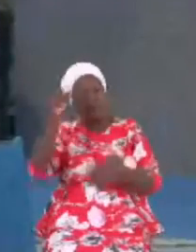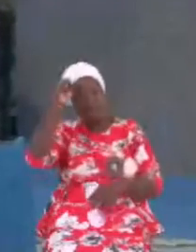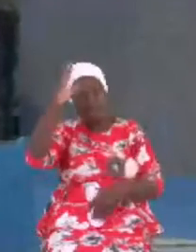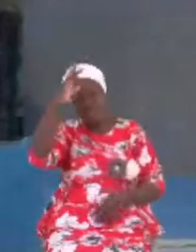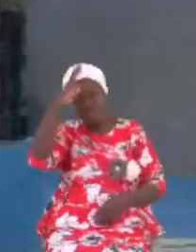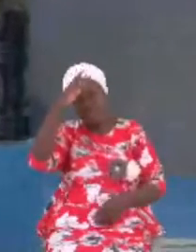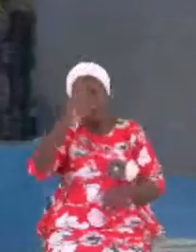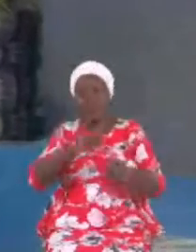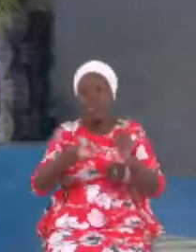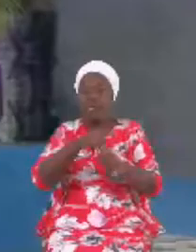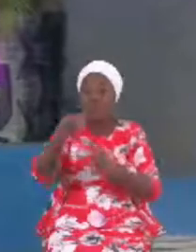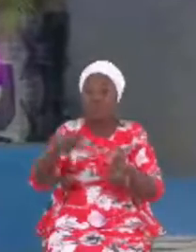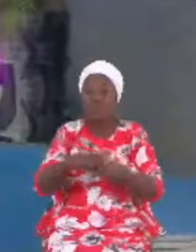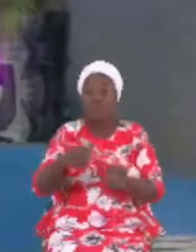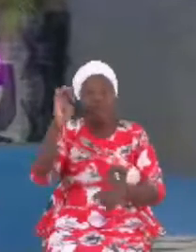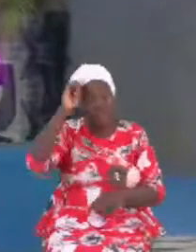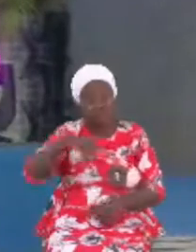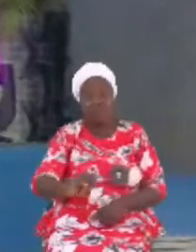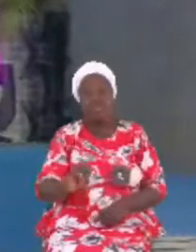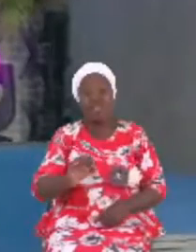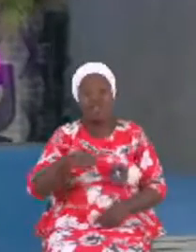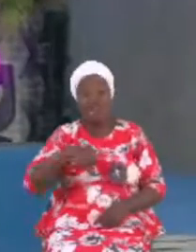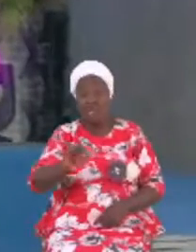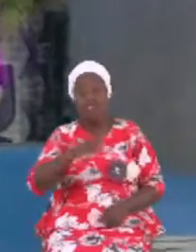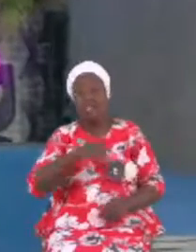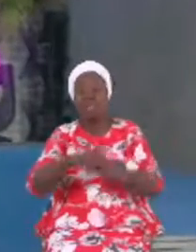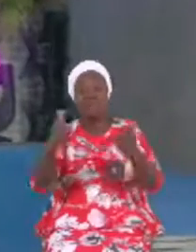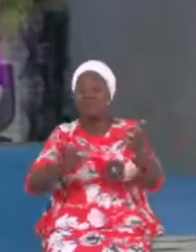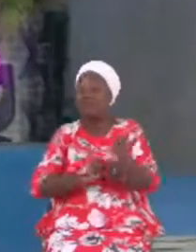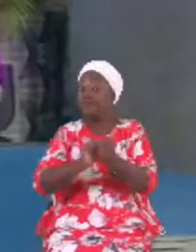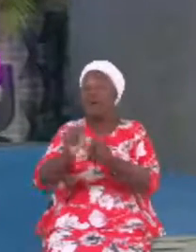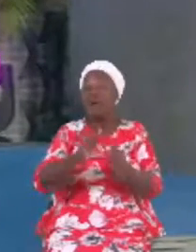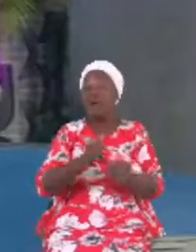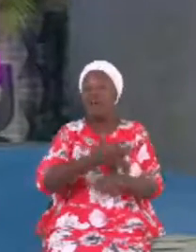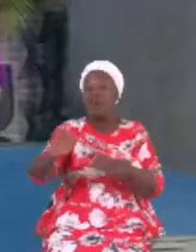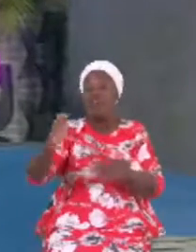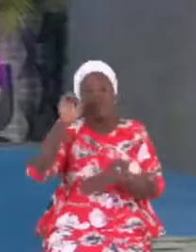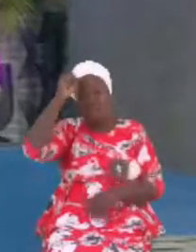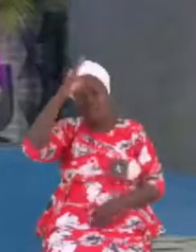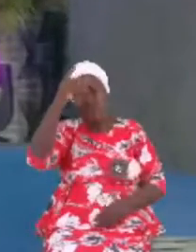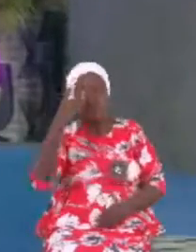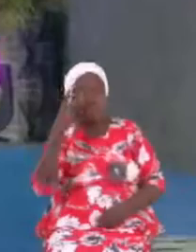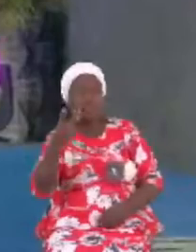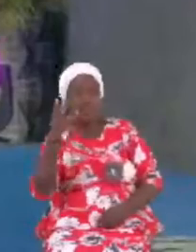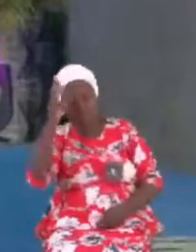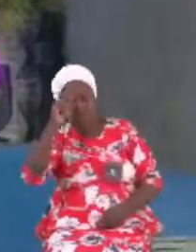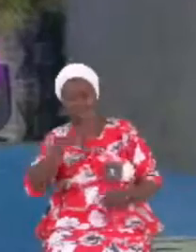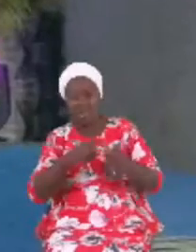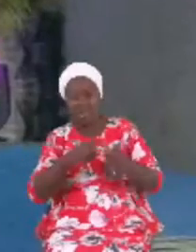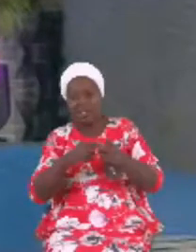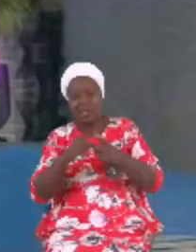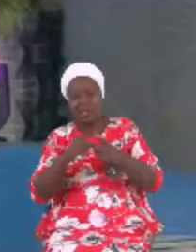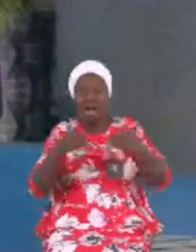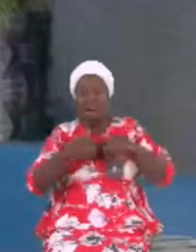père. Comme il était encore loin, son père le vit et fut ému